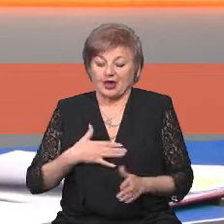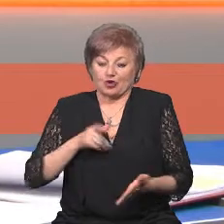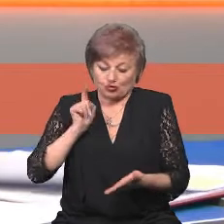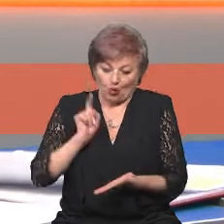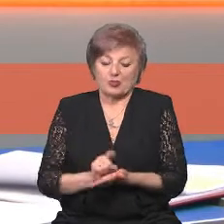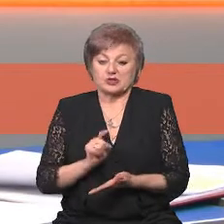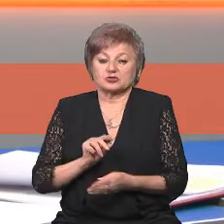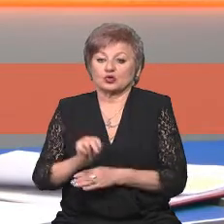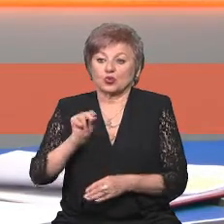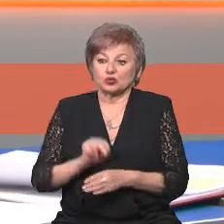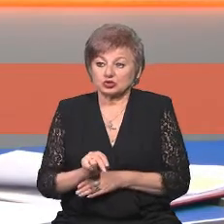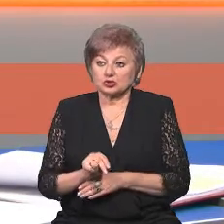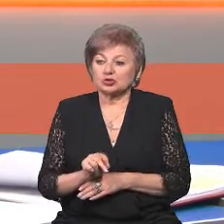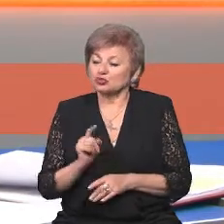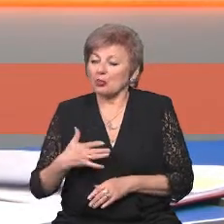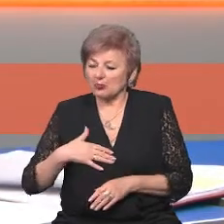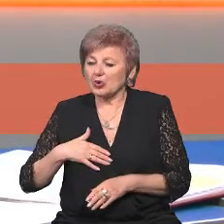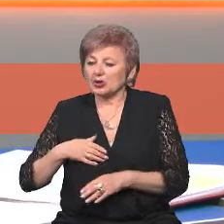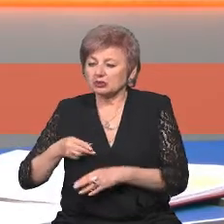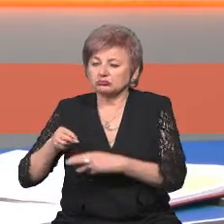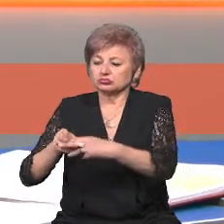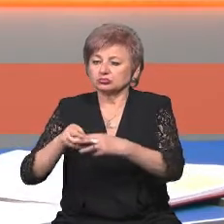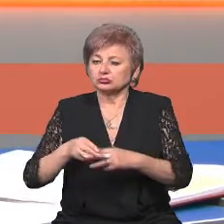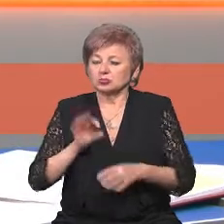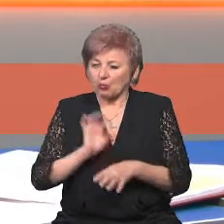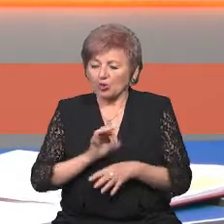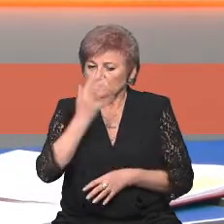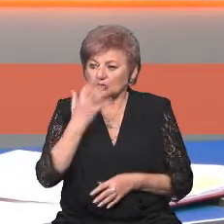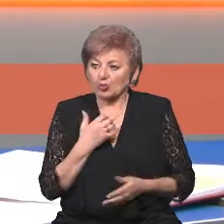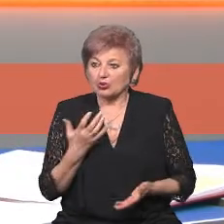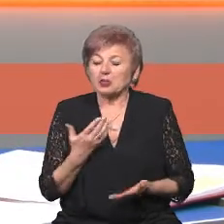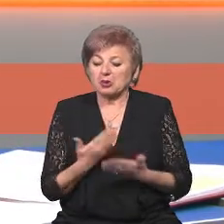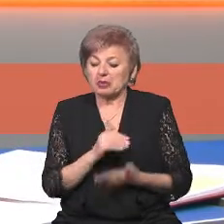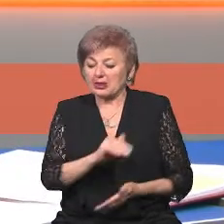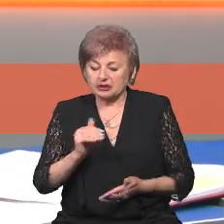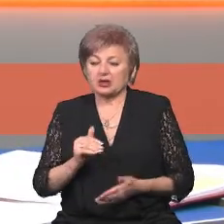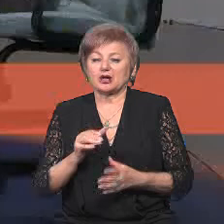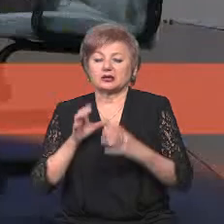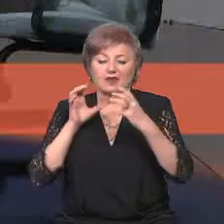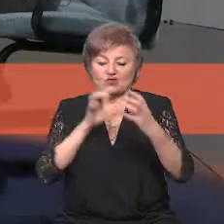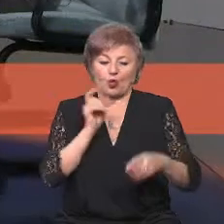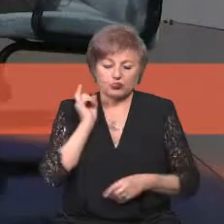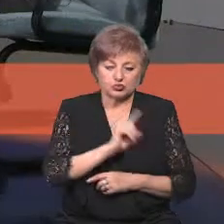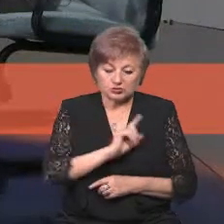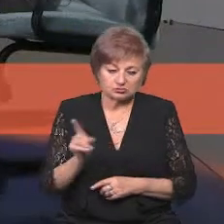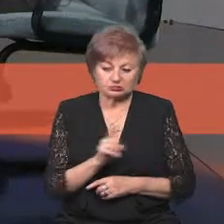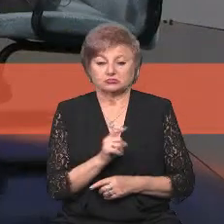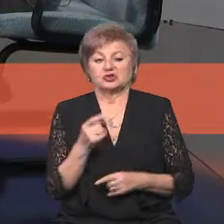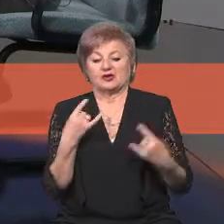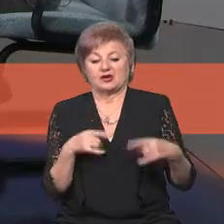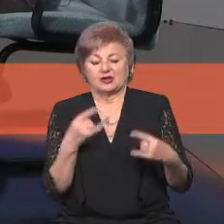ми зупинимо кір? Я вважаю, що це буде дуже... Ці діти ходять в кіно, ці діти спілкуються